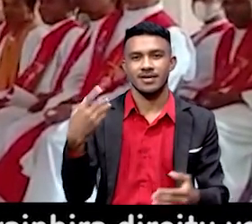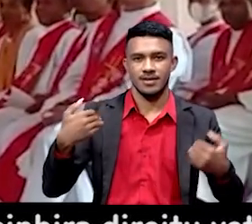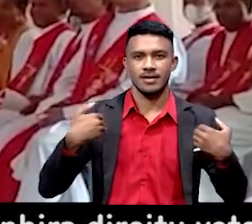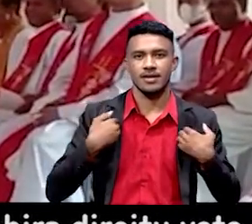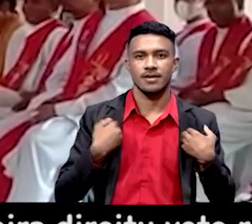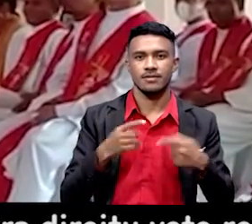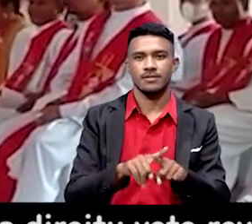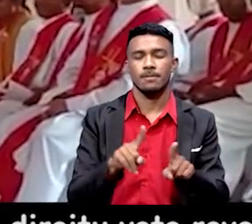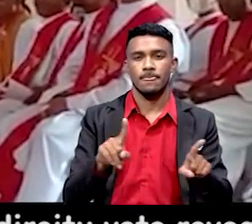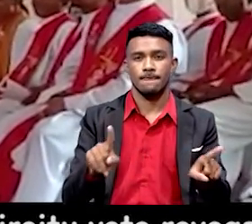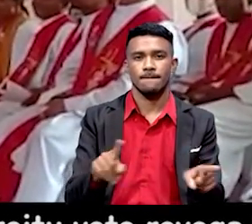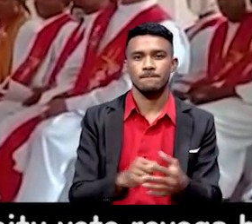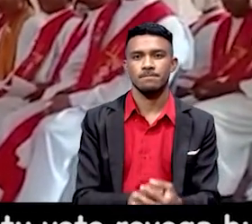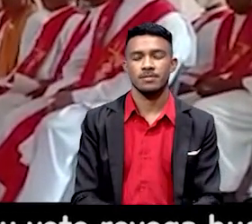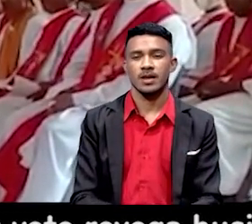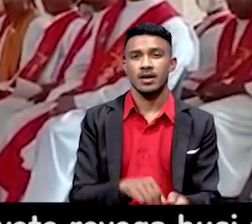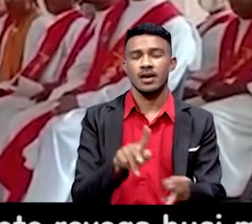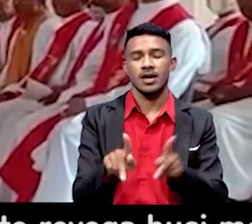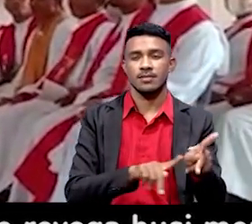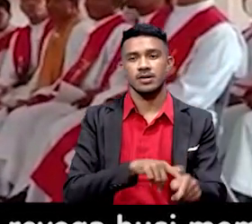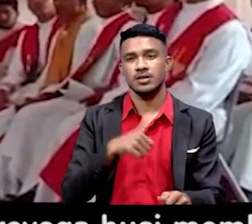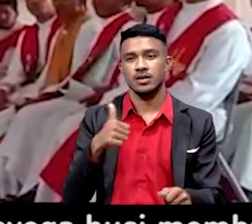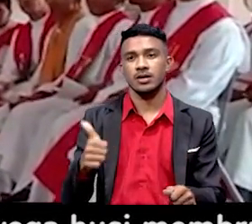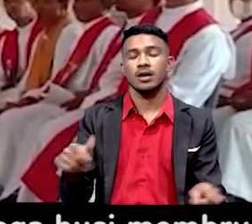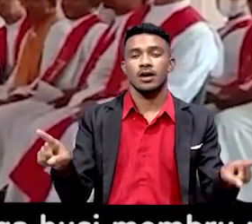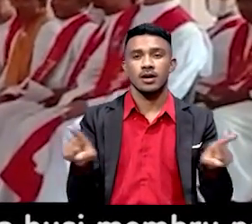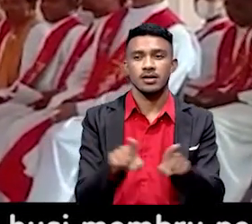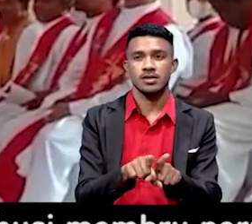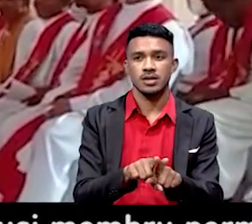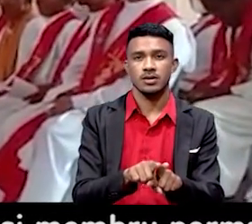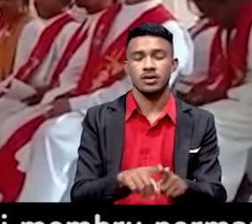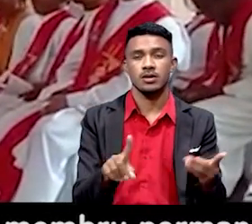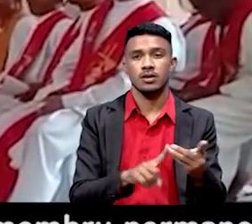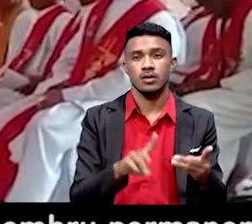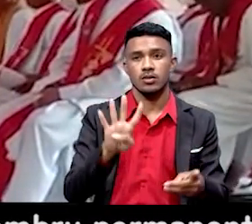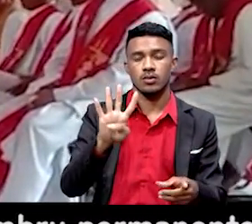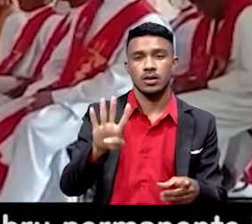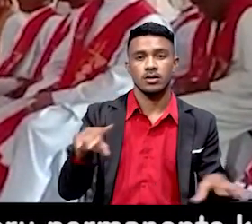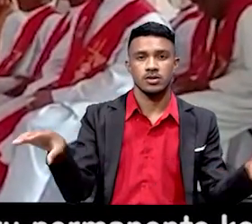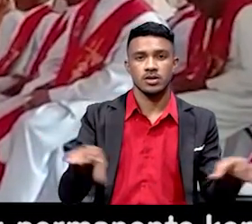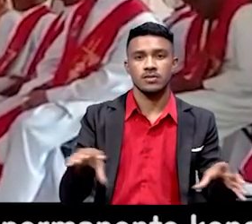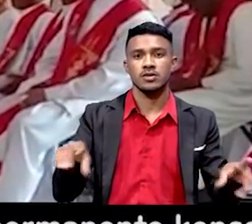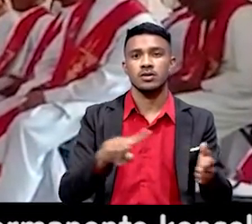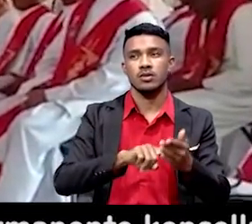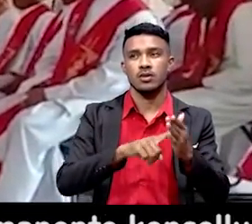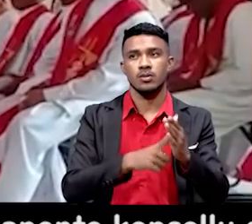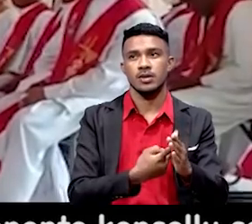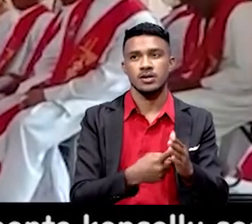menyemampir mengasuh atau bagaimana. Tapi di waktu bisa menyatu kita